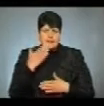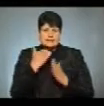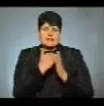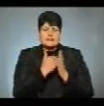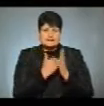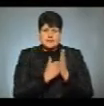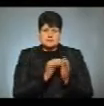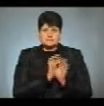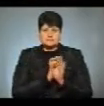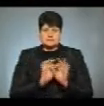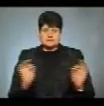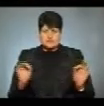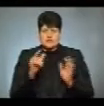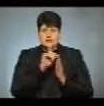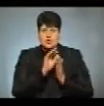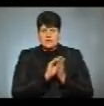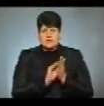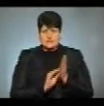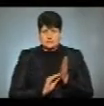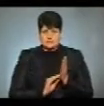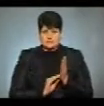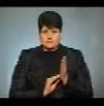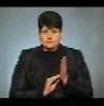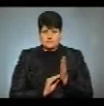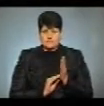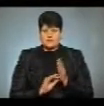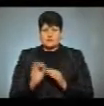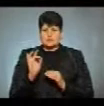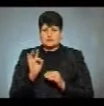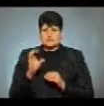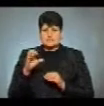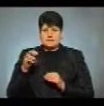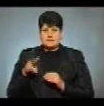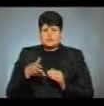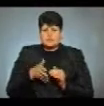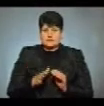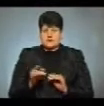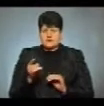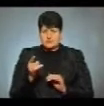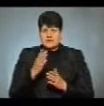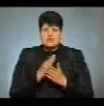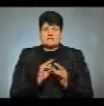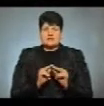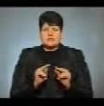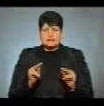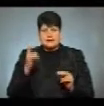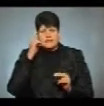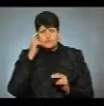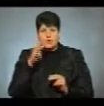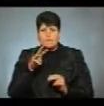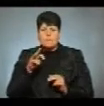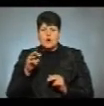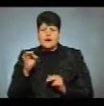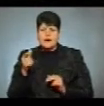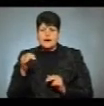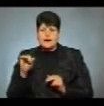успішного тексту. Поезія, проза, нонфікшн». Ростислав Семків родом з Тернополя, є викладачем Києво-Могилянської академії,